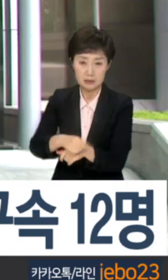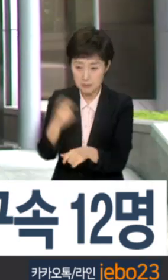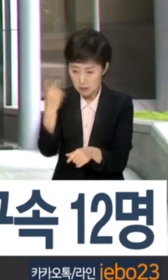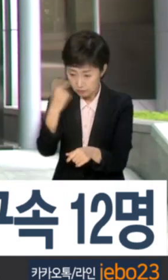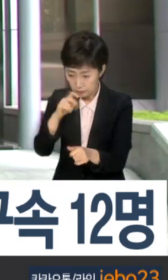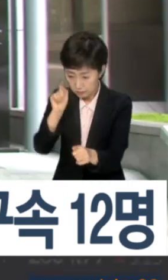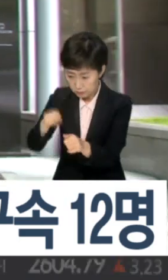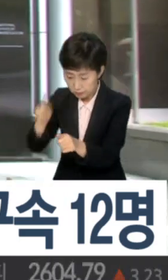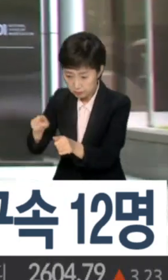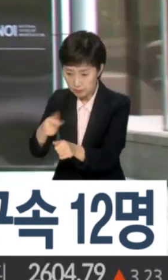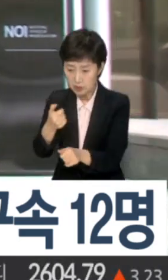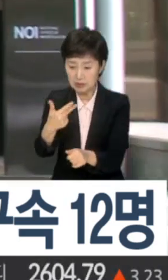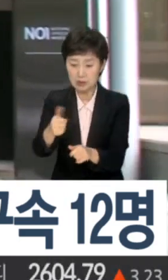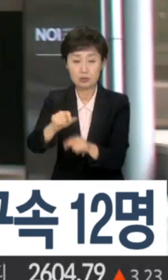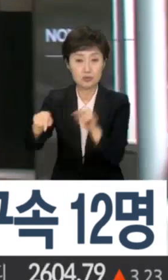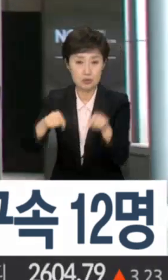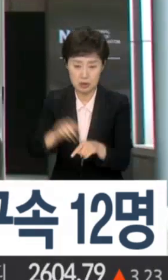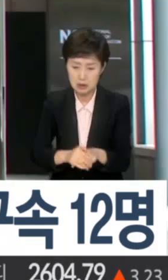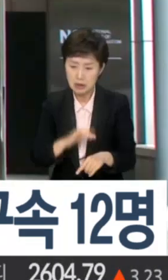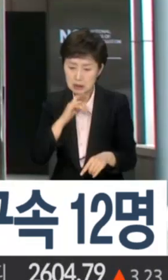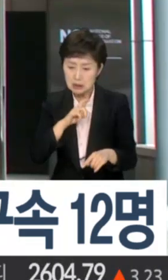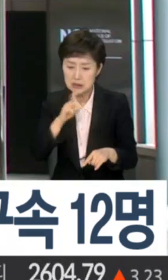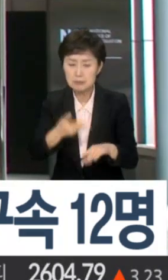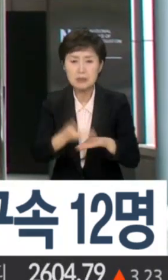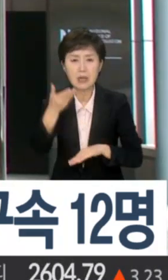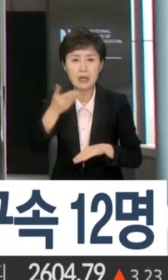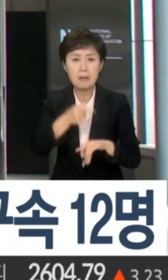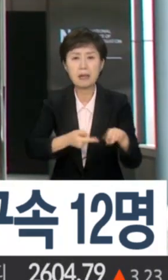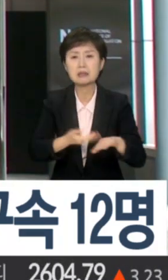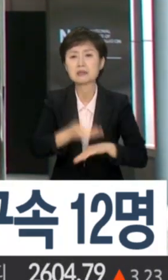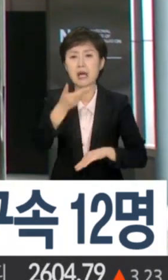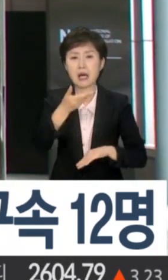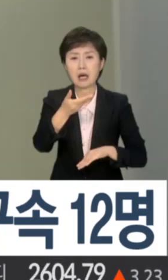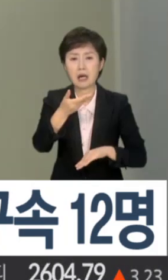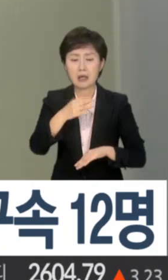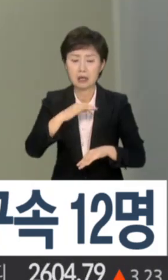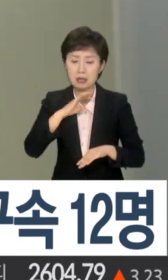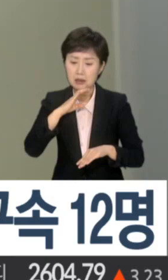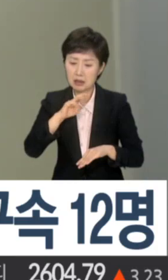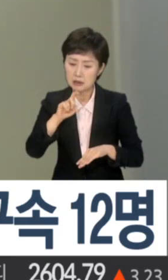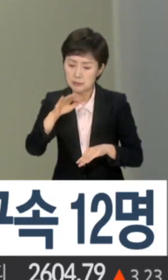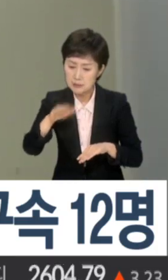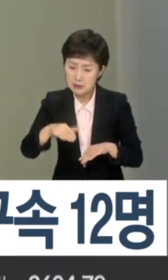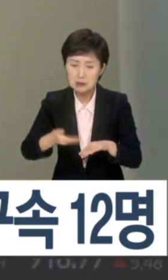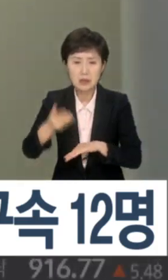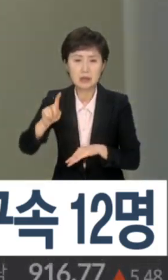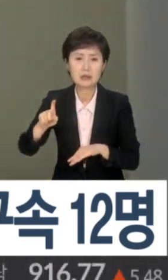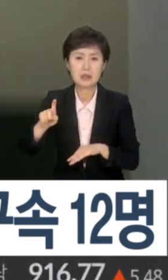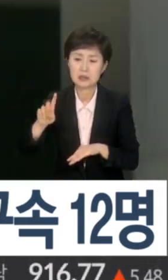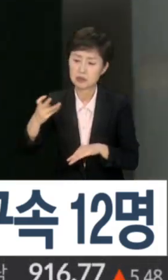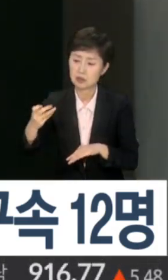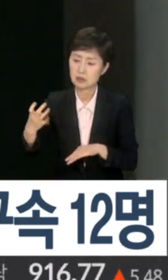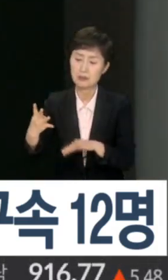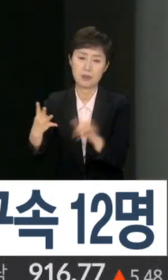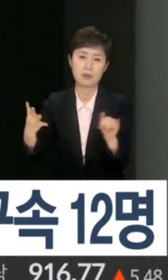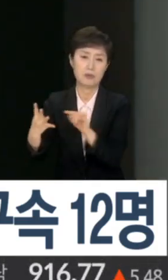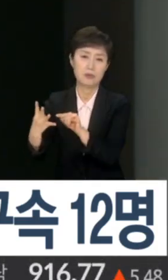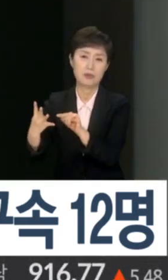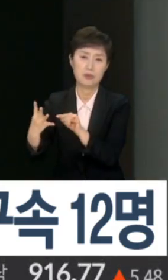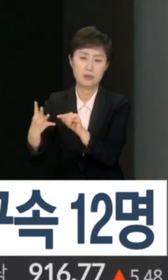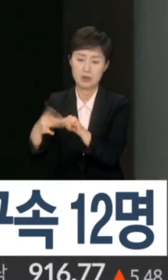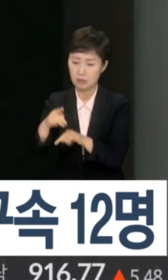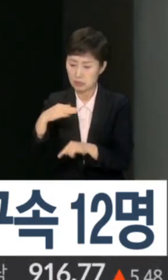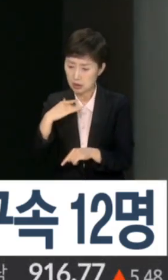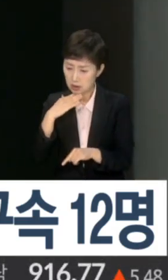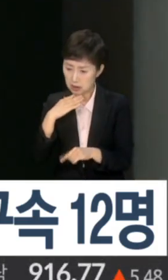피의자 65명 가운데 10대 청소년은 절반 이상인 34명이 이른 것으로 나타났습니다. 이 중에는 형사처벌